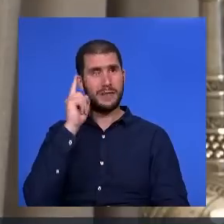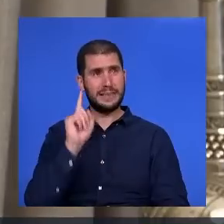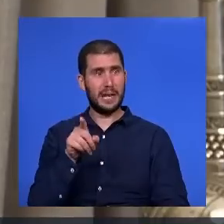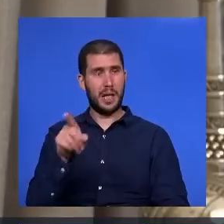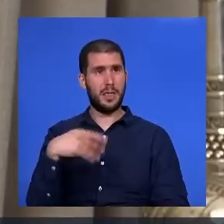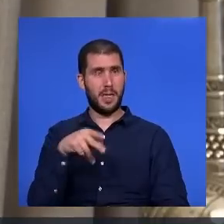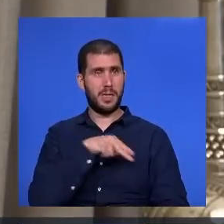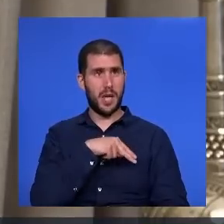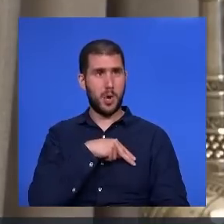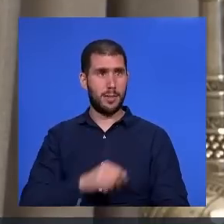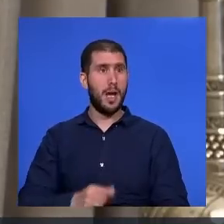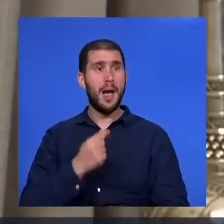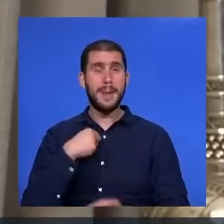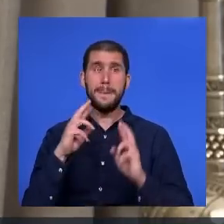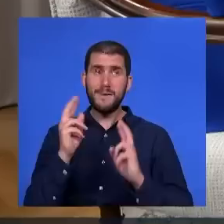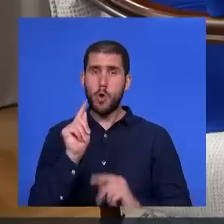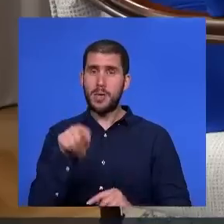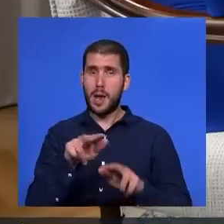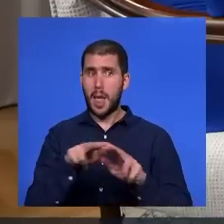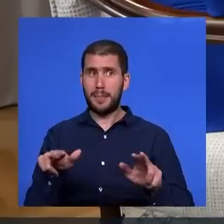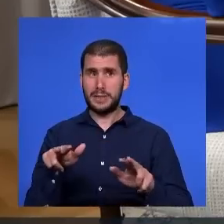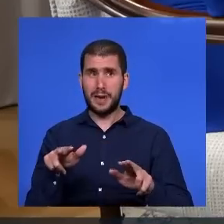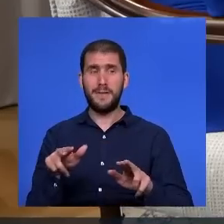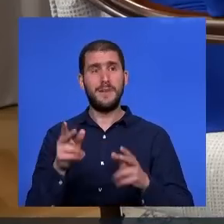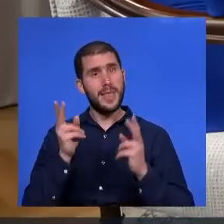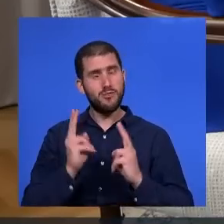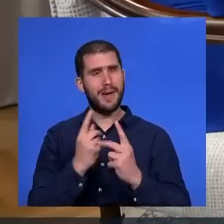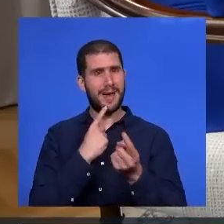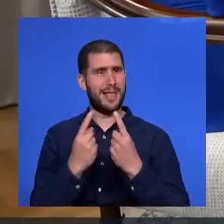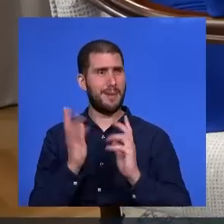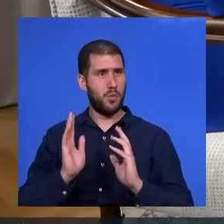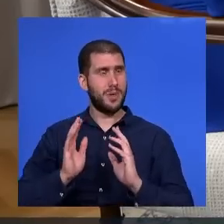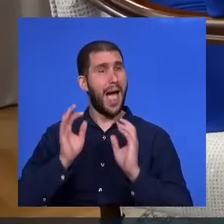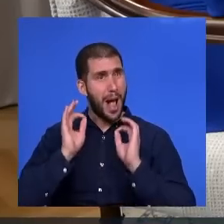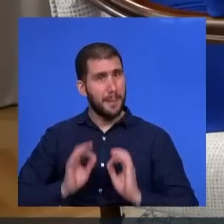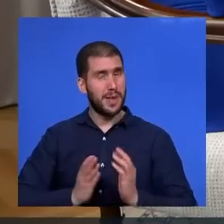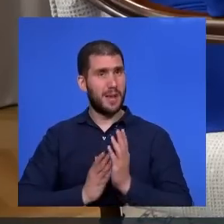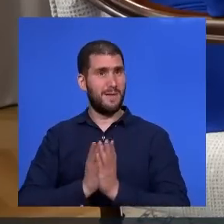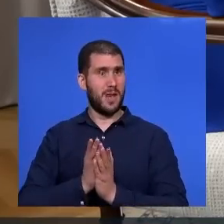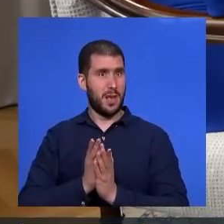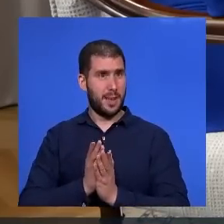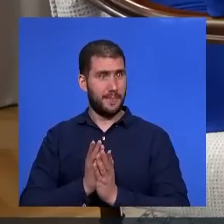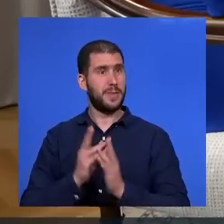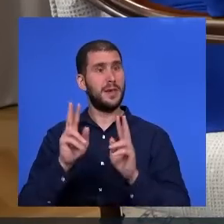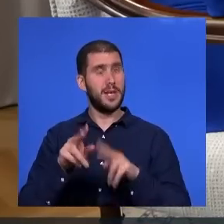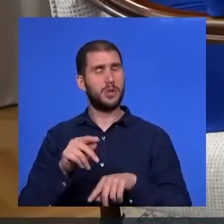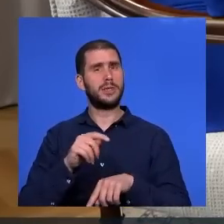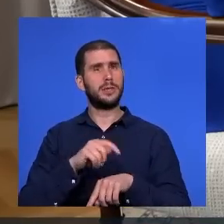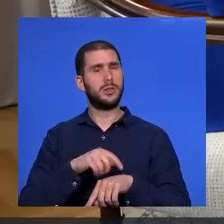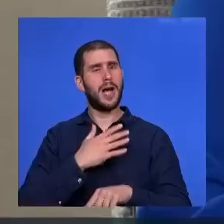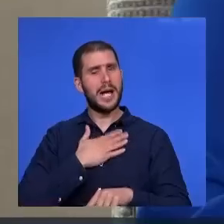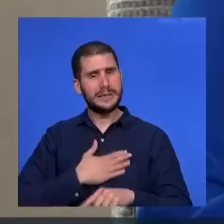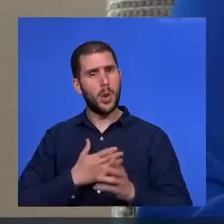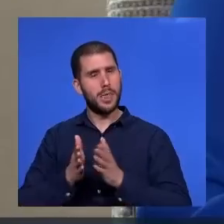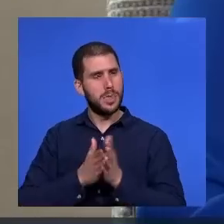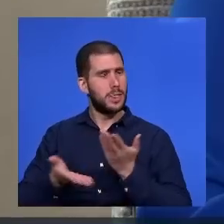שצריך להטיל את האחריות. אני מקווה שלא נגיע לכך בכלל, ונאפשר הידברות אמיתית וכנה, ויש שעת רצון